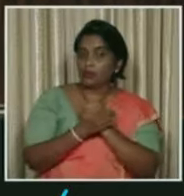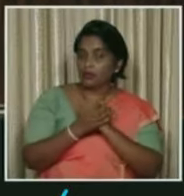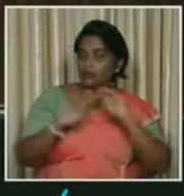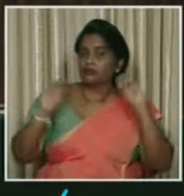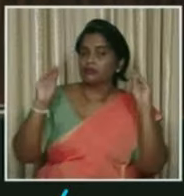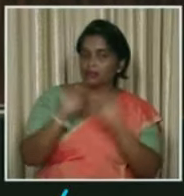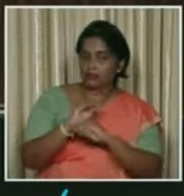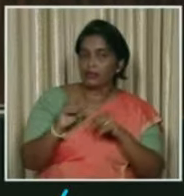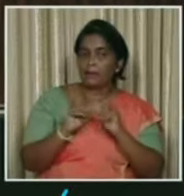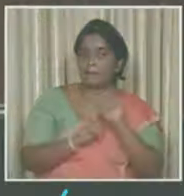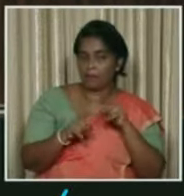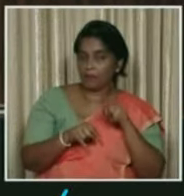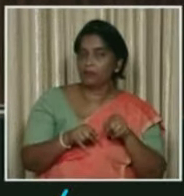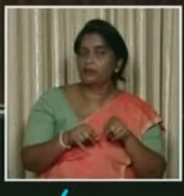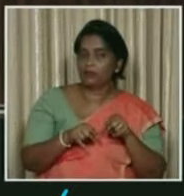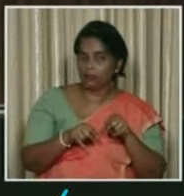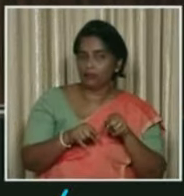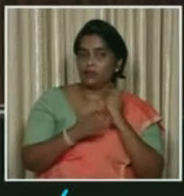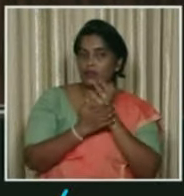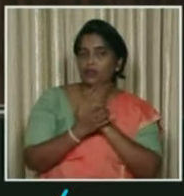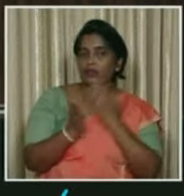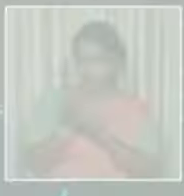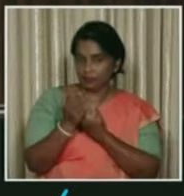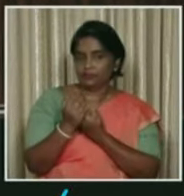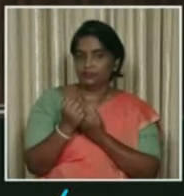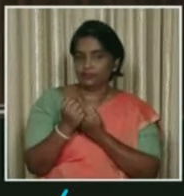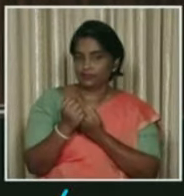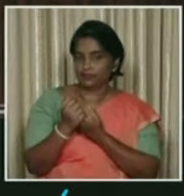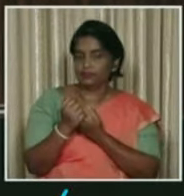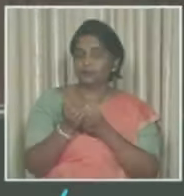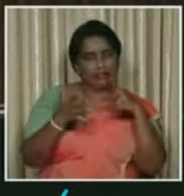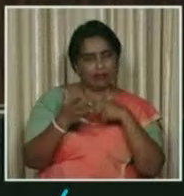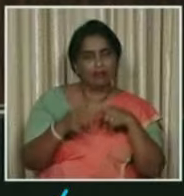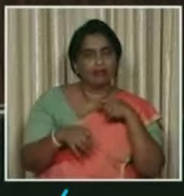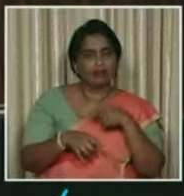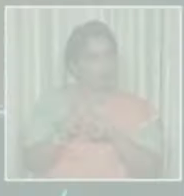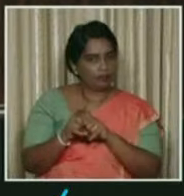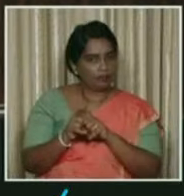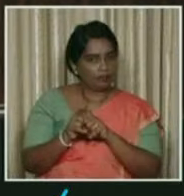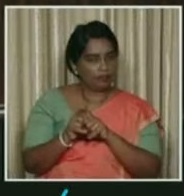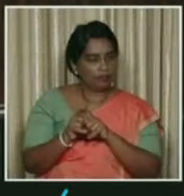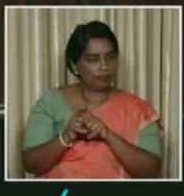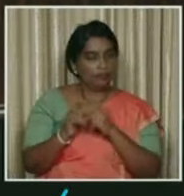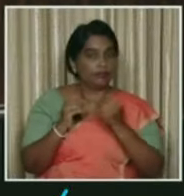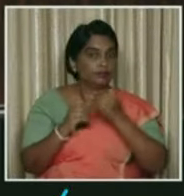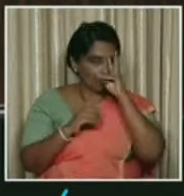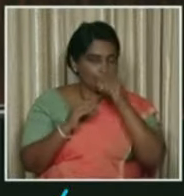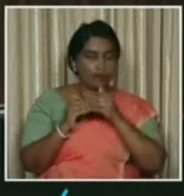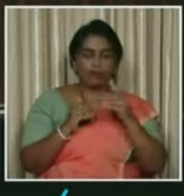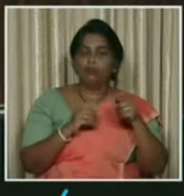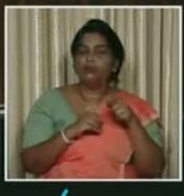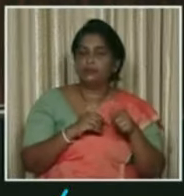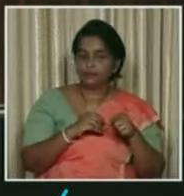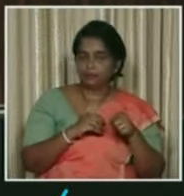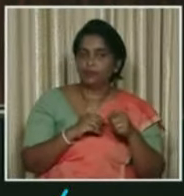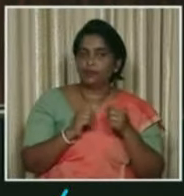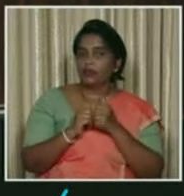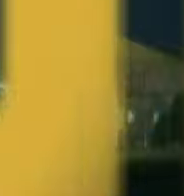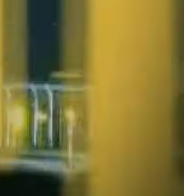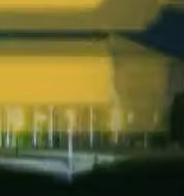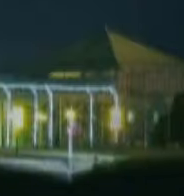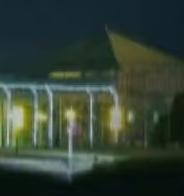කළා දැන් පාර්ලිමේන්තුවට ඒ කොන්දේසි ඉදිරිපත් කළා තියෙනවා සංශෝධන සියල්ලම ඒ අනුව ඉදිරි සති දෙක ඇතුළත අපි කටයුතු